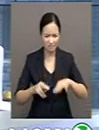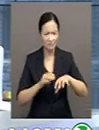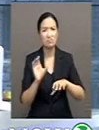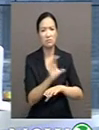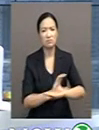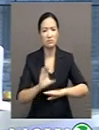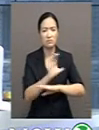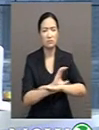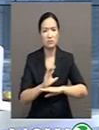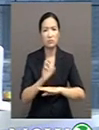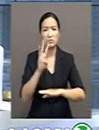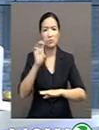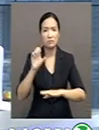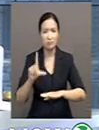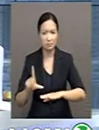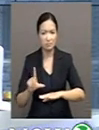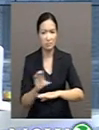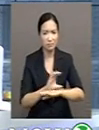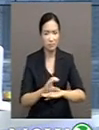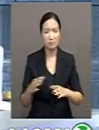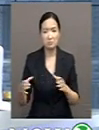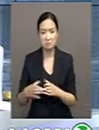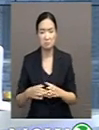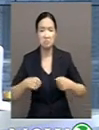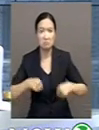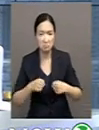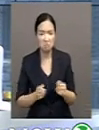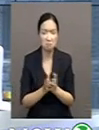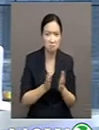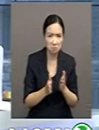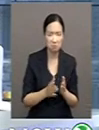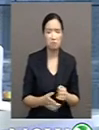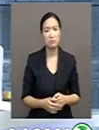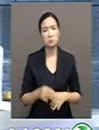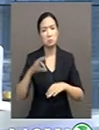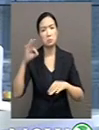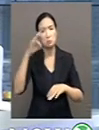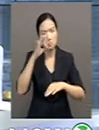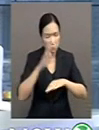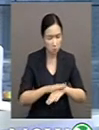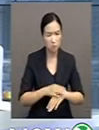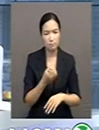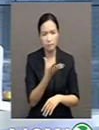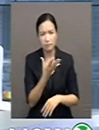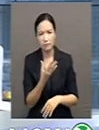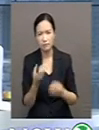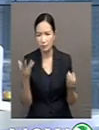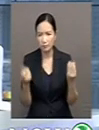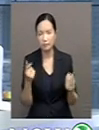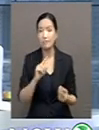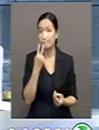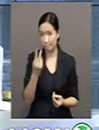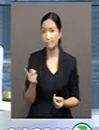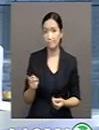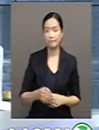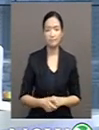งนี่อันไหนชุมกว่ากันนะครับแถวนั ้ นแล้วล่าสุดชาวบ้านแถวช็อกโกแลตวิวเขาทนไม่ไหวครับต้องลงไปถ่ายคลิปเอามาตัดต่อในโลกออนไลน์เดี๋ยวคุณผู้ชมไปดูคลิปพร้อม